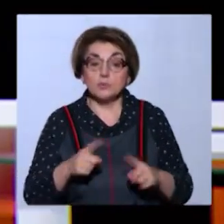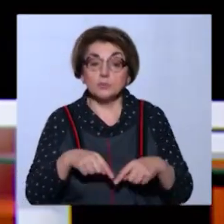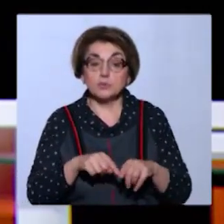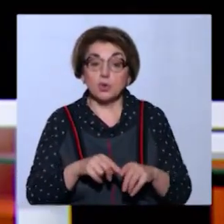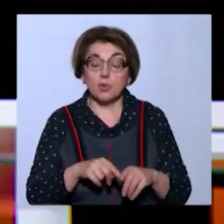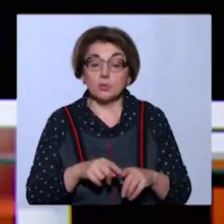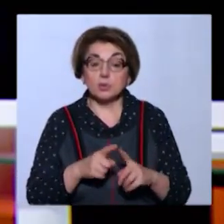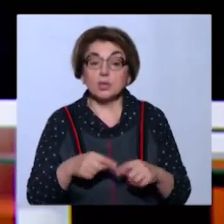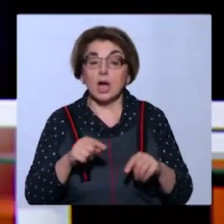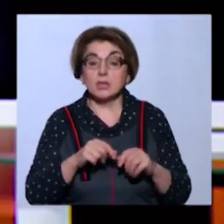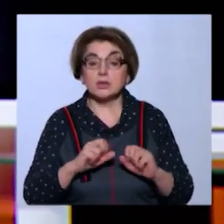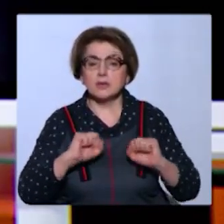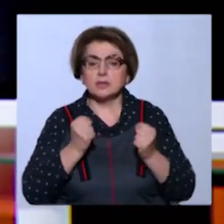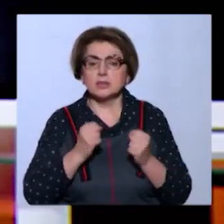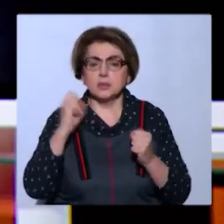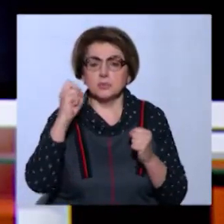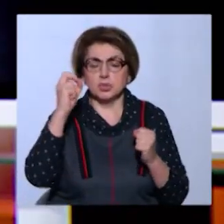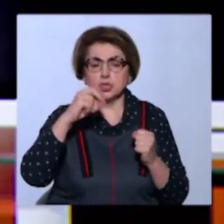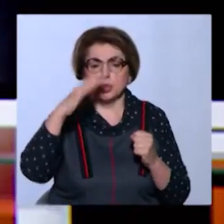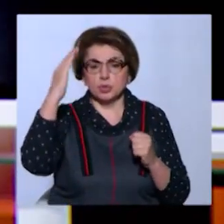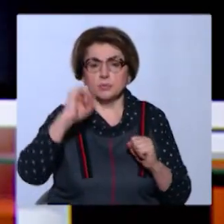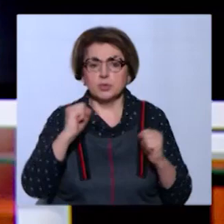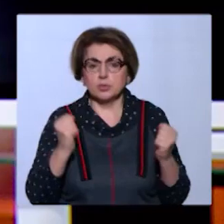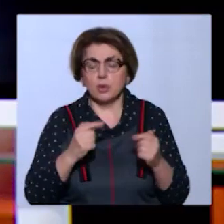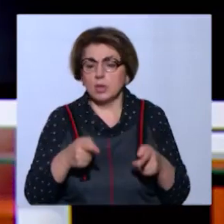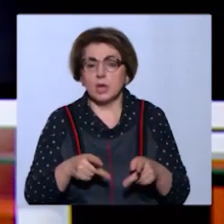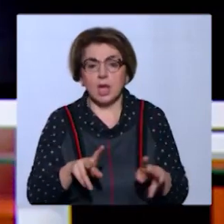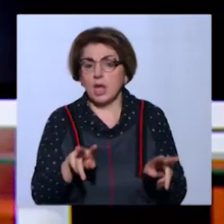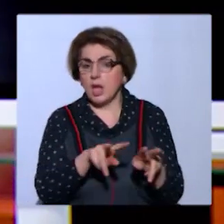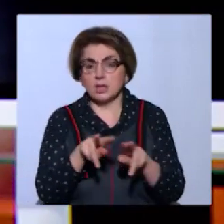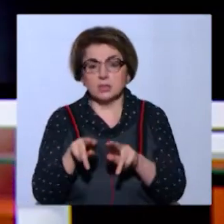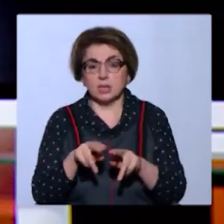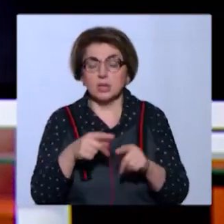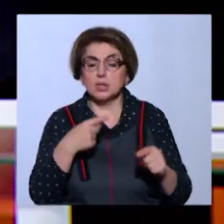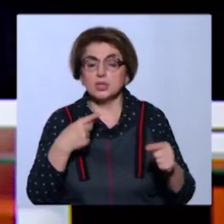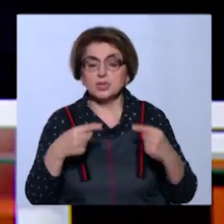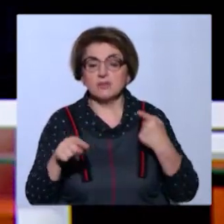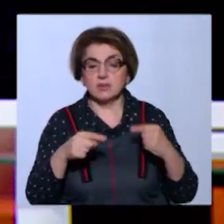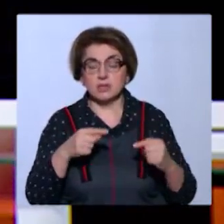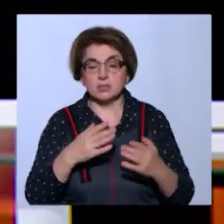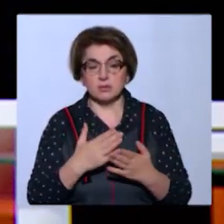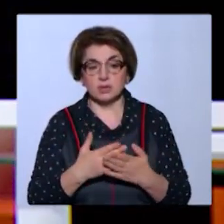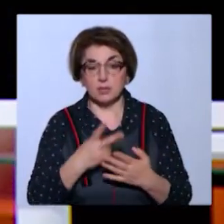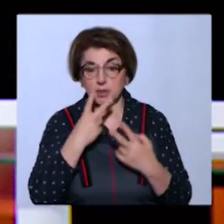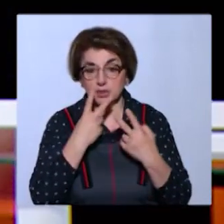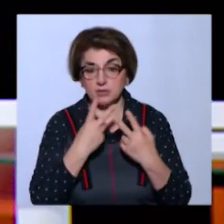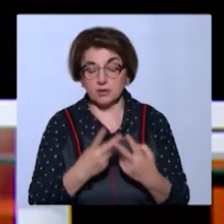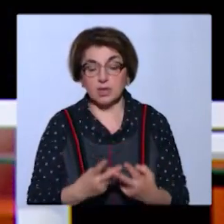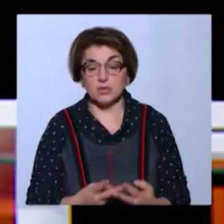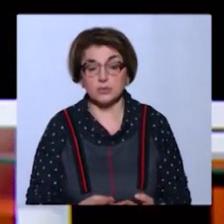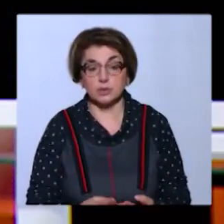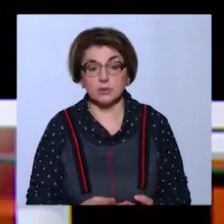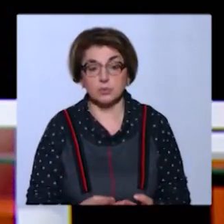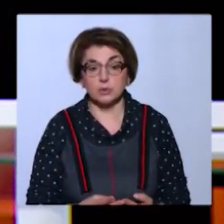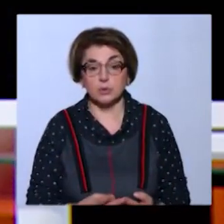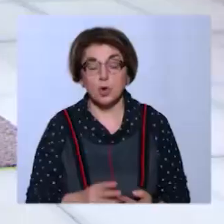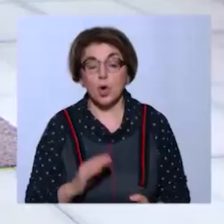მაგალითად არქტიკაში მცხოვრები ორგანიზმისთვის. რა თქმა უნდა, იგი განსხვავებულია. აი ახლა მე თქვენ გაჩვენებთ